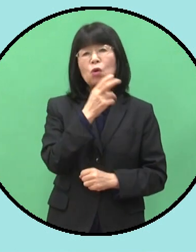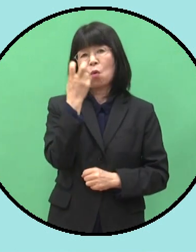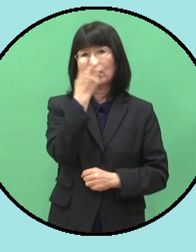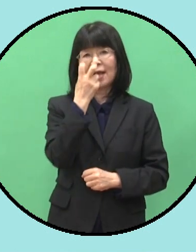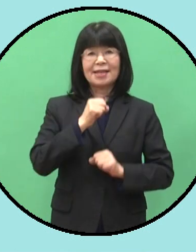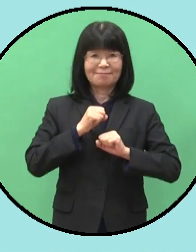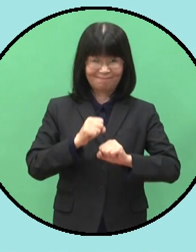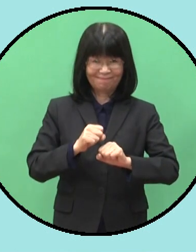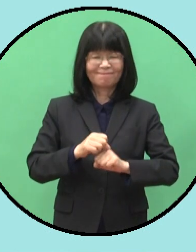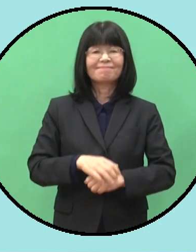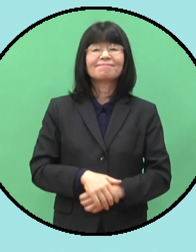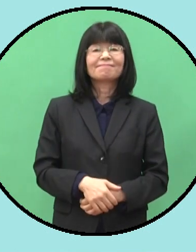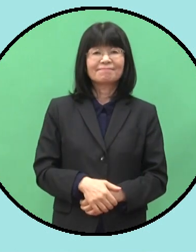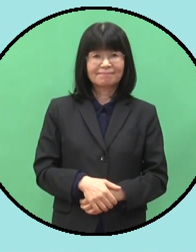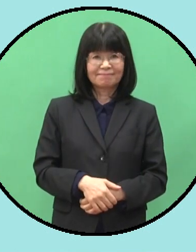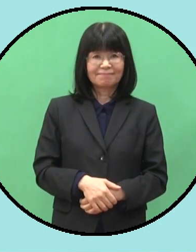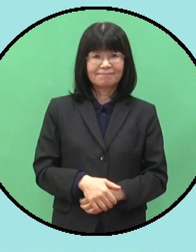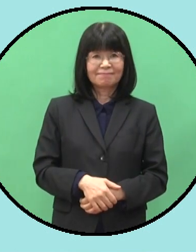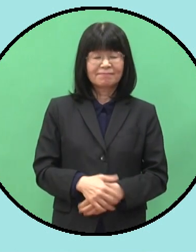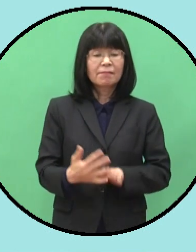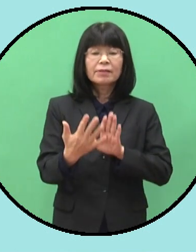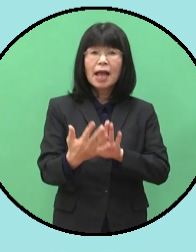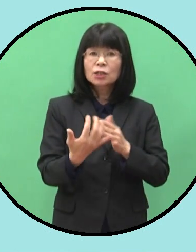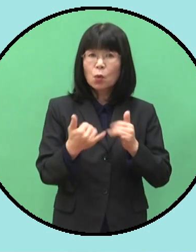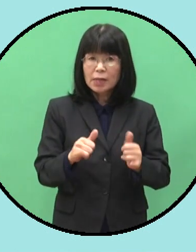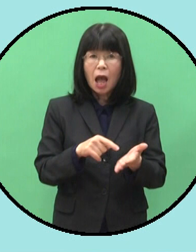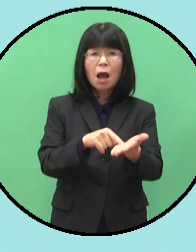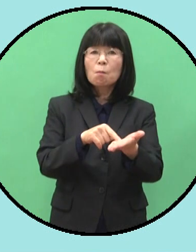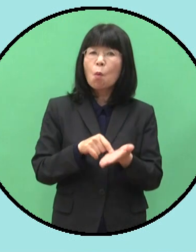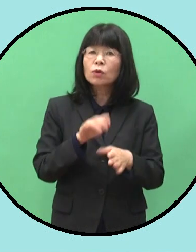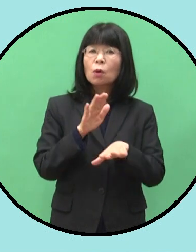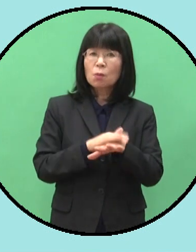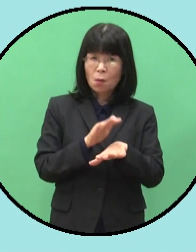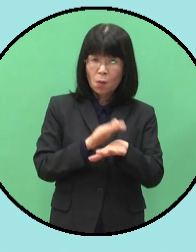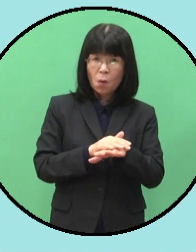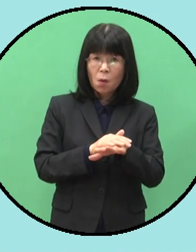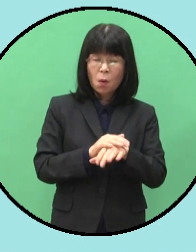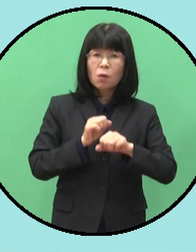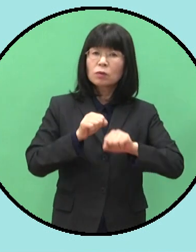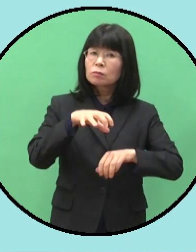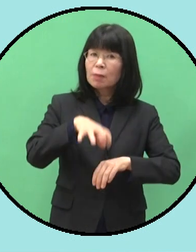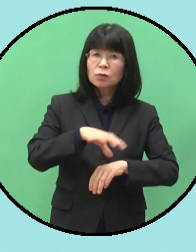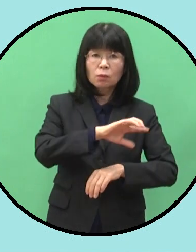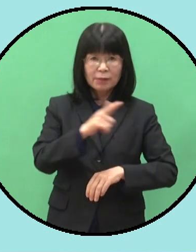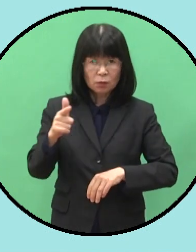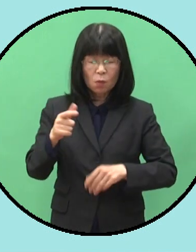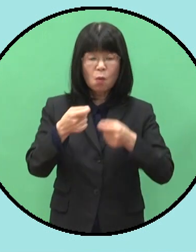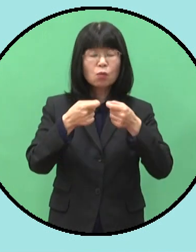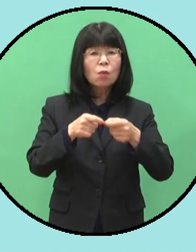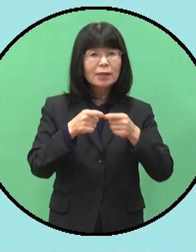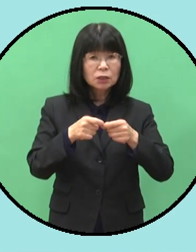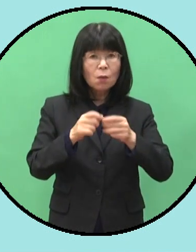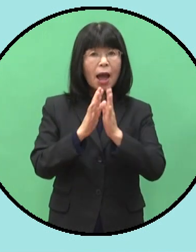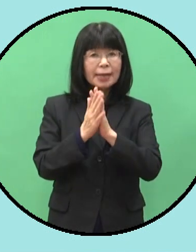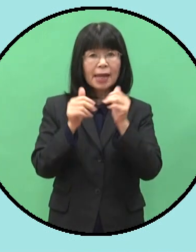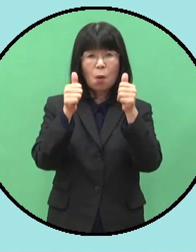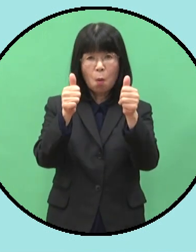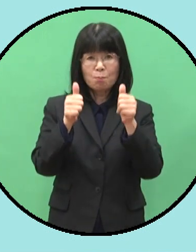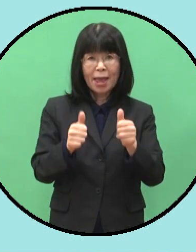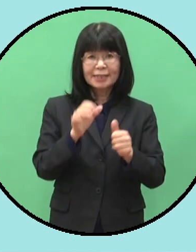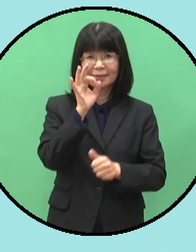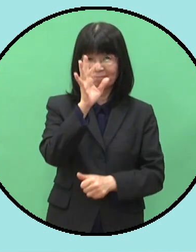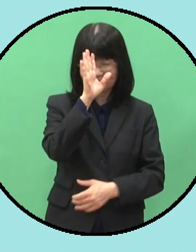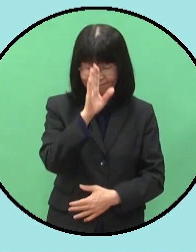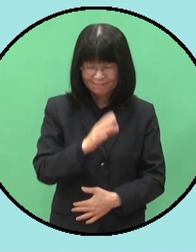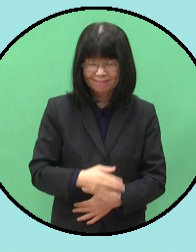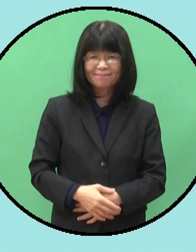施しています。対象者、申し込み方法、実施場所など詳しくは県ホームページを